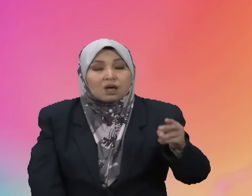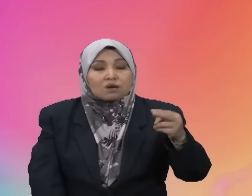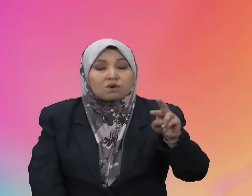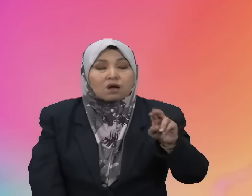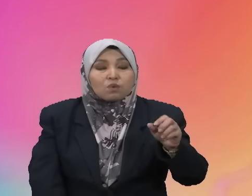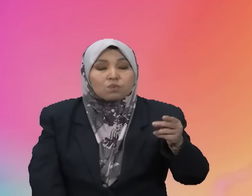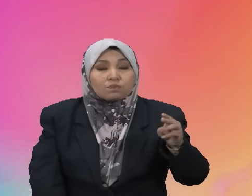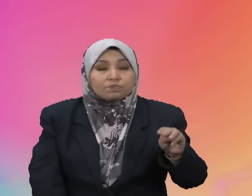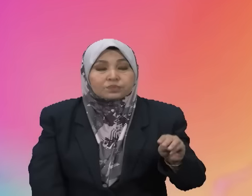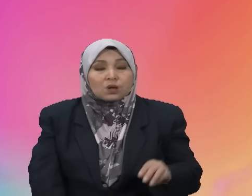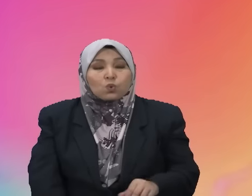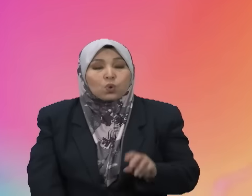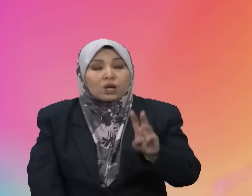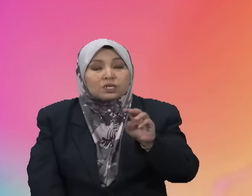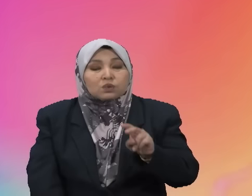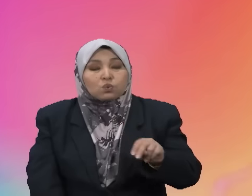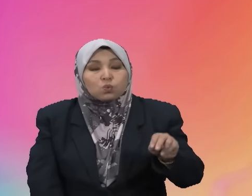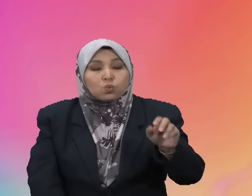aktsaru wa